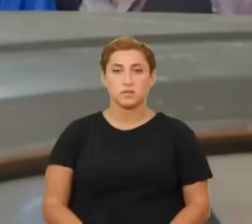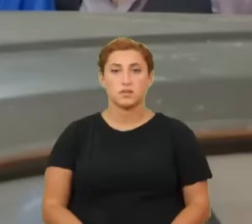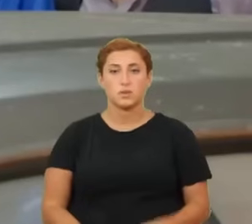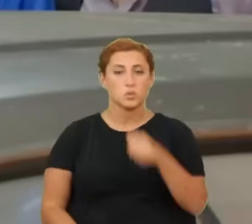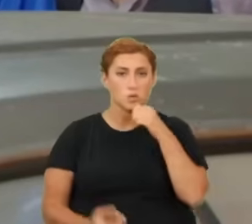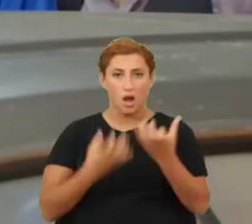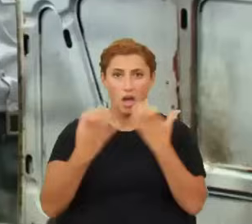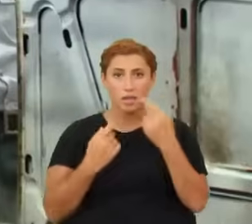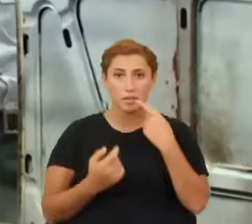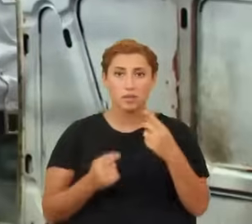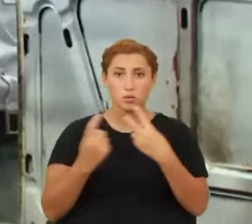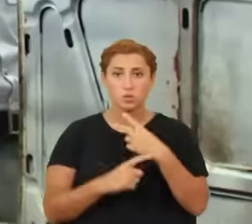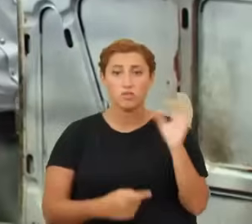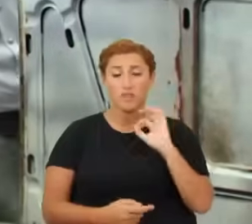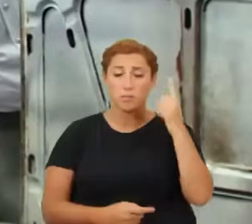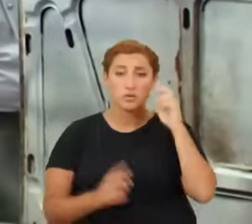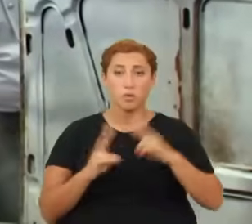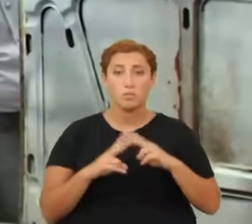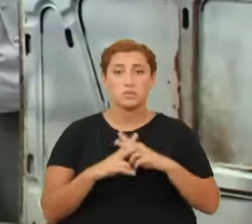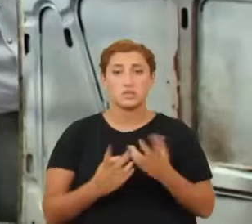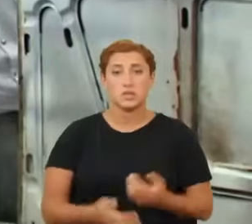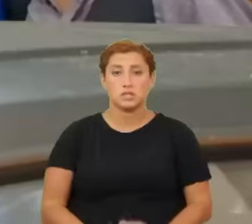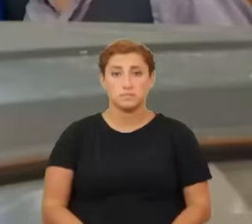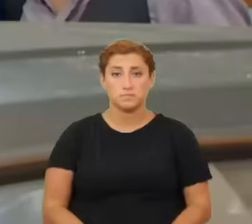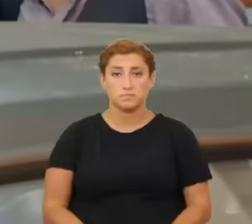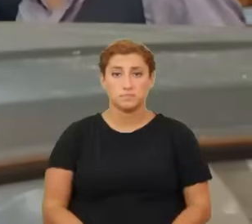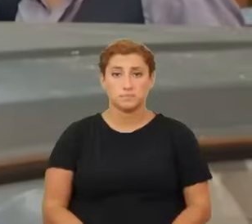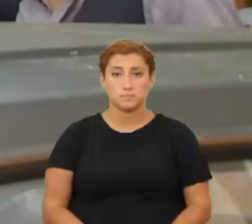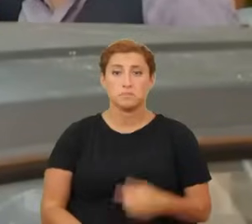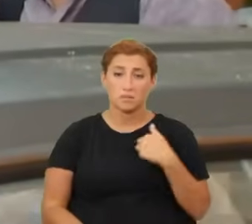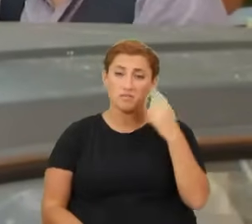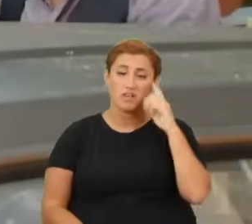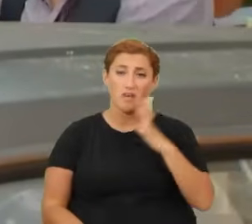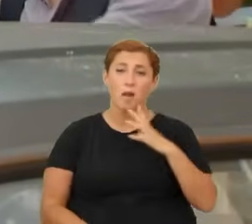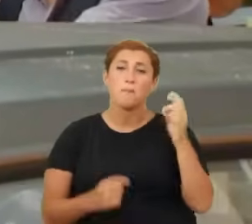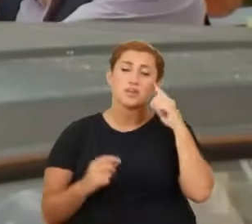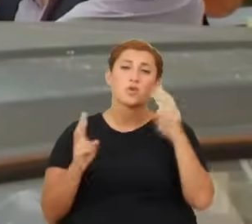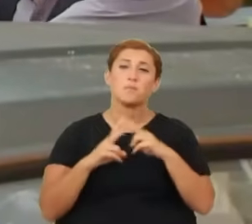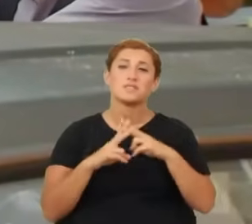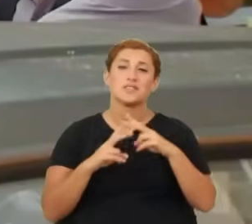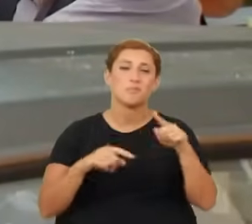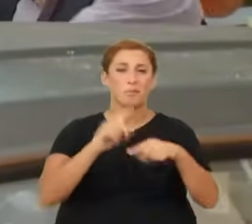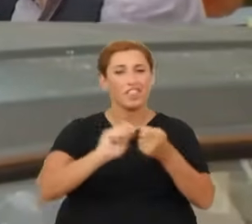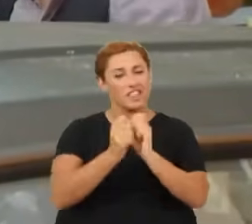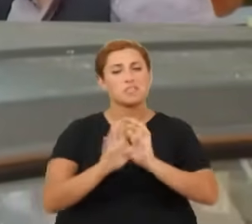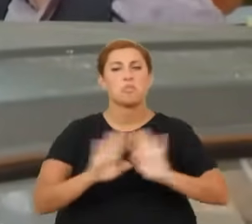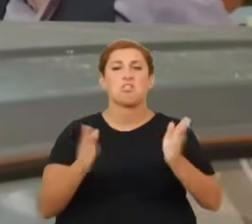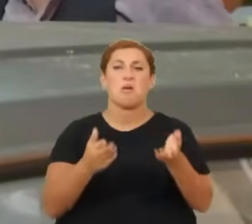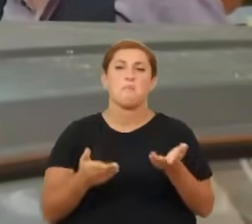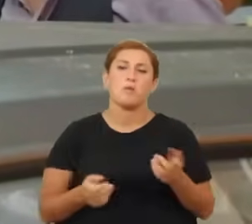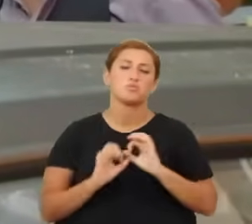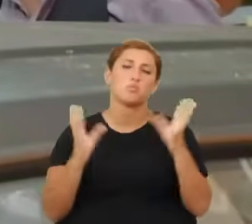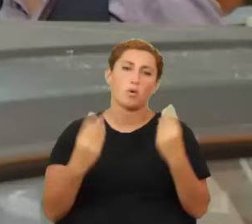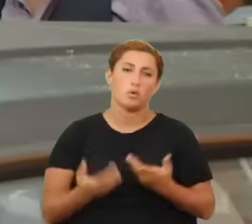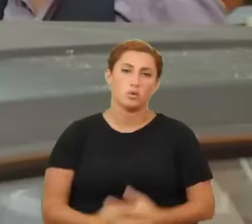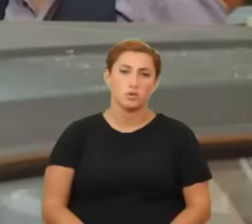Su mu kaynat dedin Yusuf? Evet başkomiserim. Bence var ya, başkomiserim, radyatörü değiştirdiniz mi tamamdır bu. Canavar